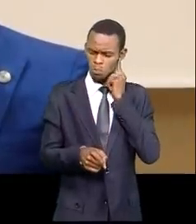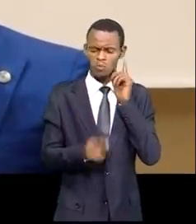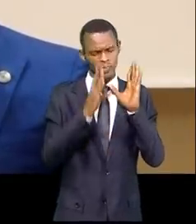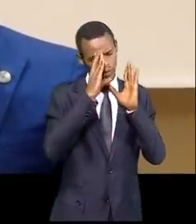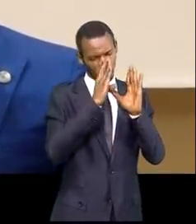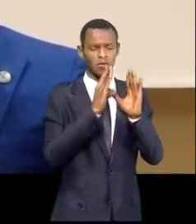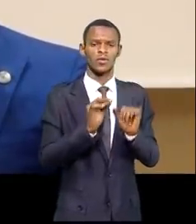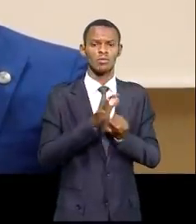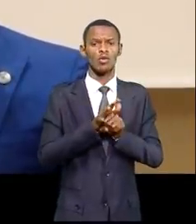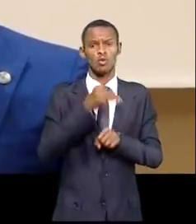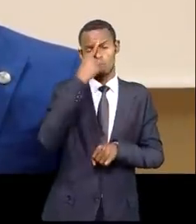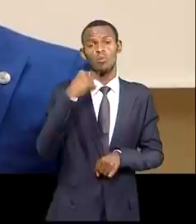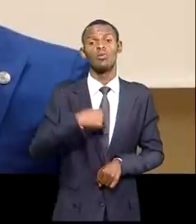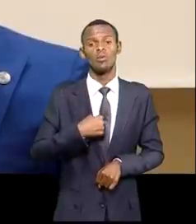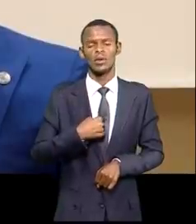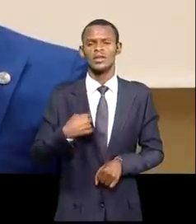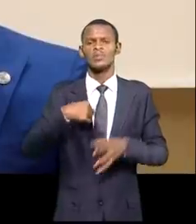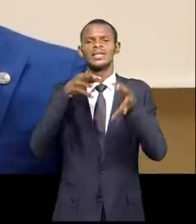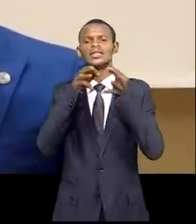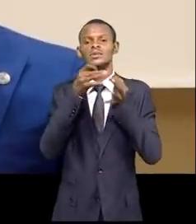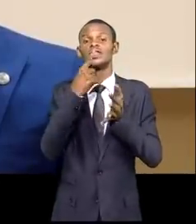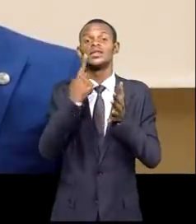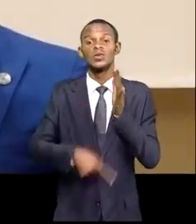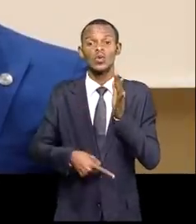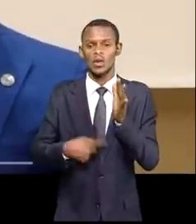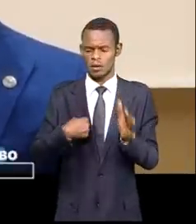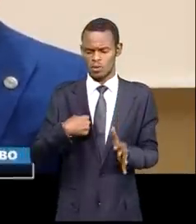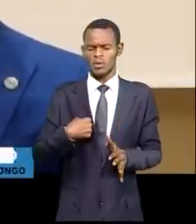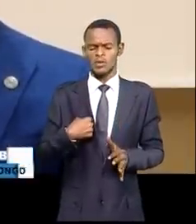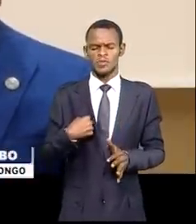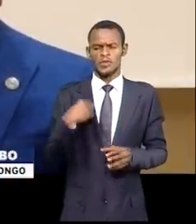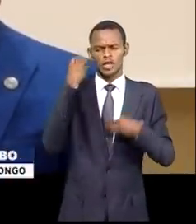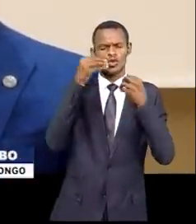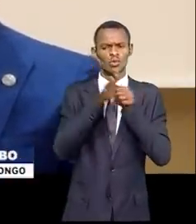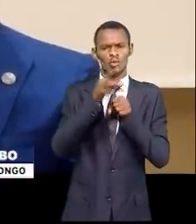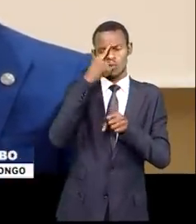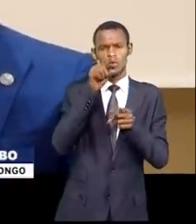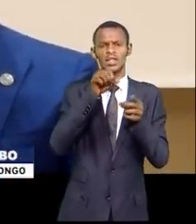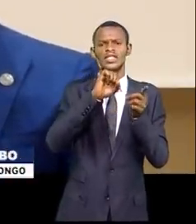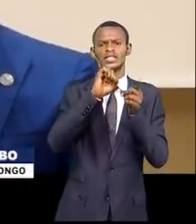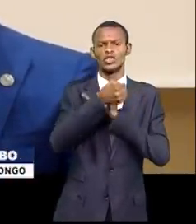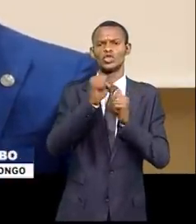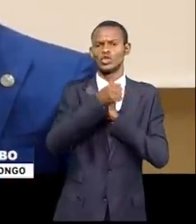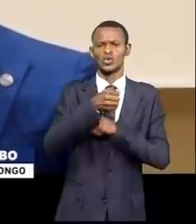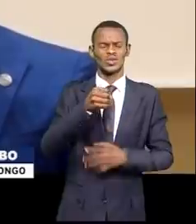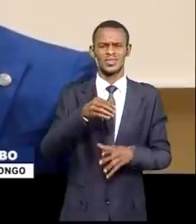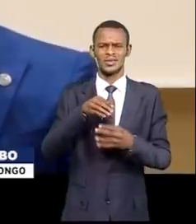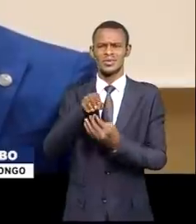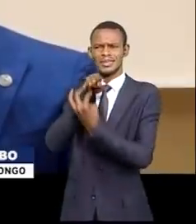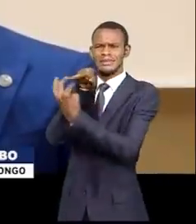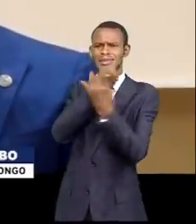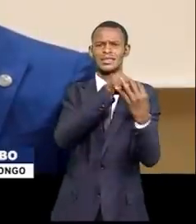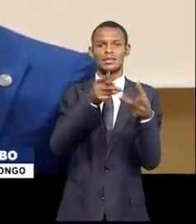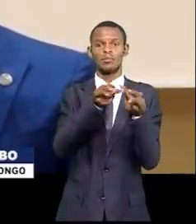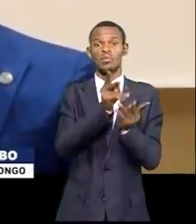pour lui dire que nous sommes très soucieux de la situation sécuritaire dans le nord-est de